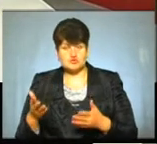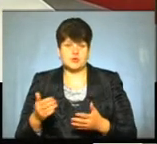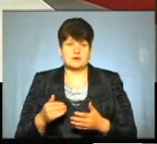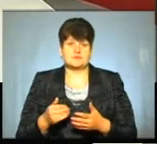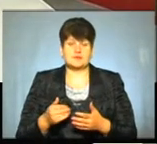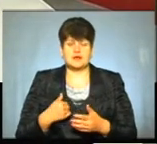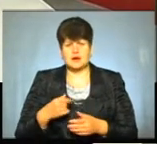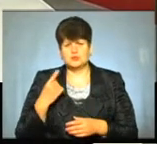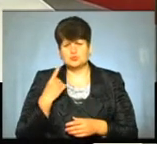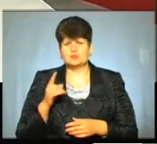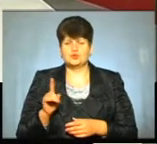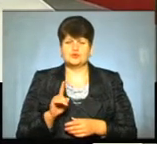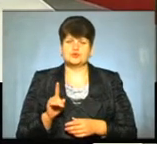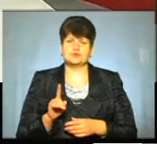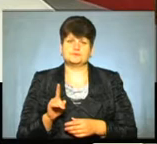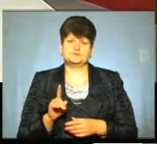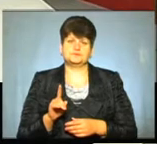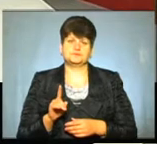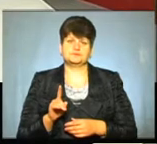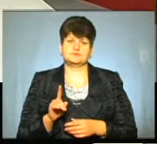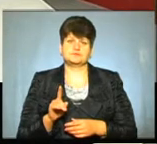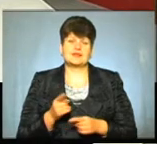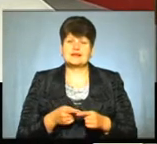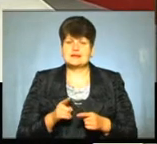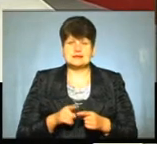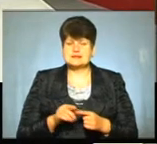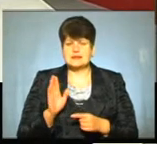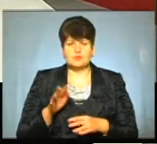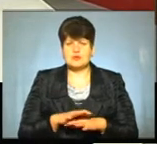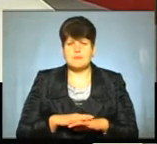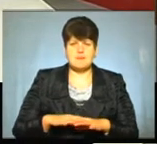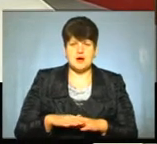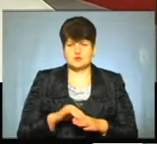творча. Я думаю, що це не